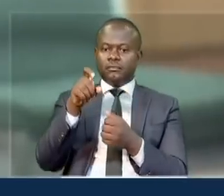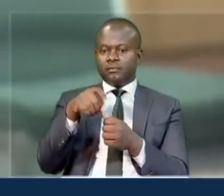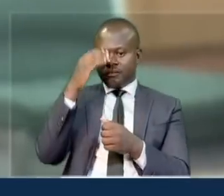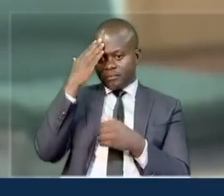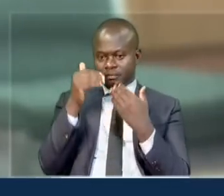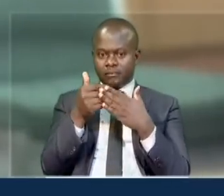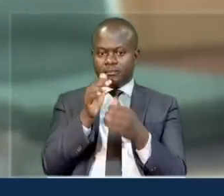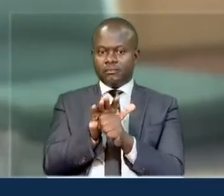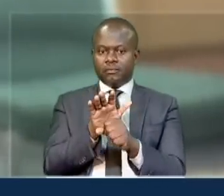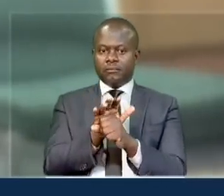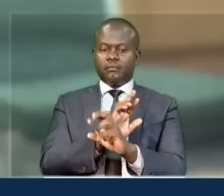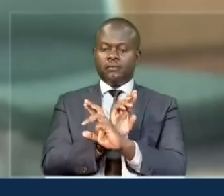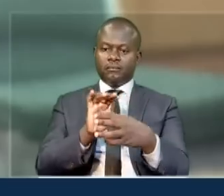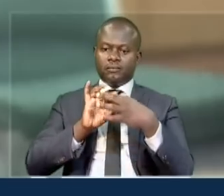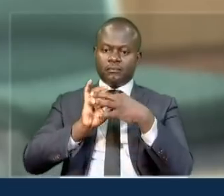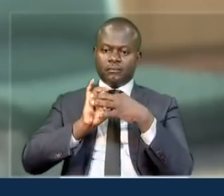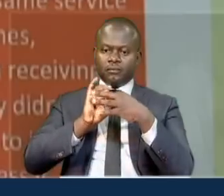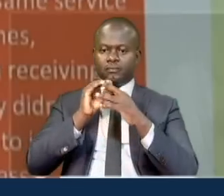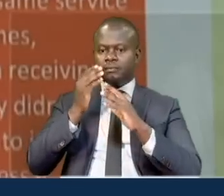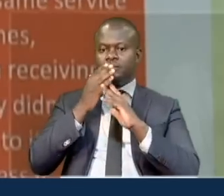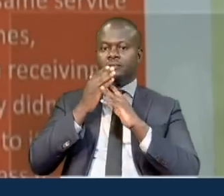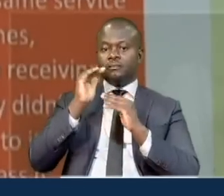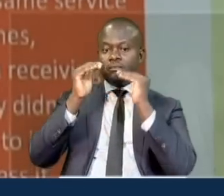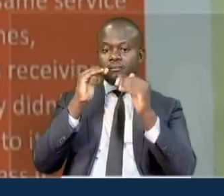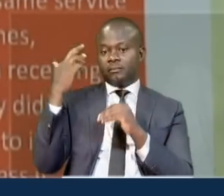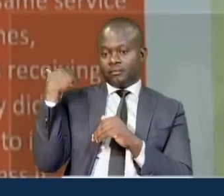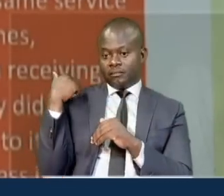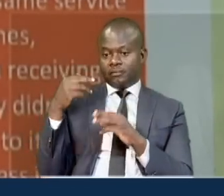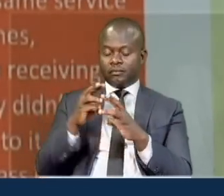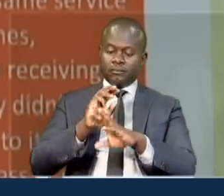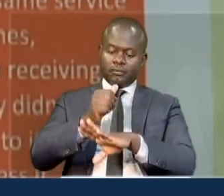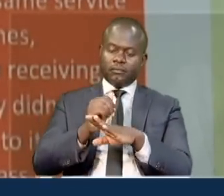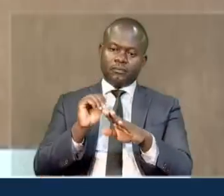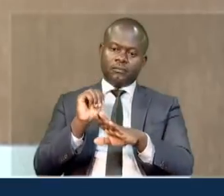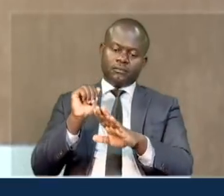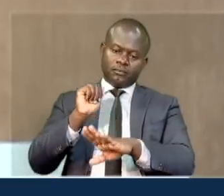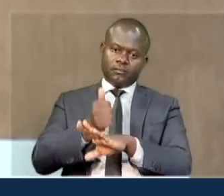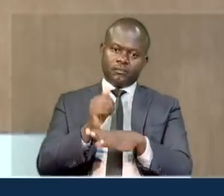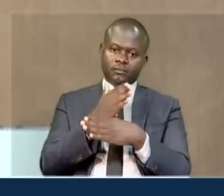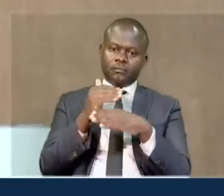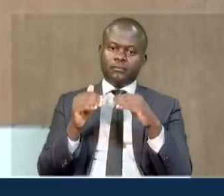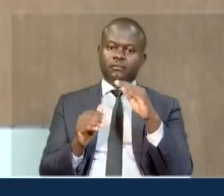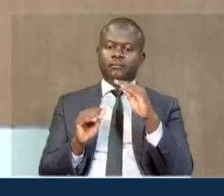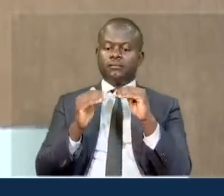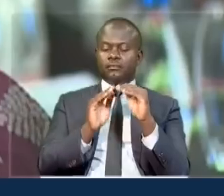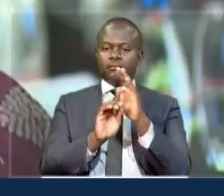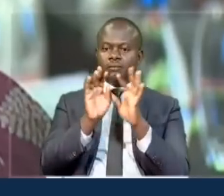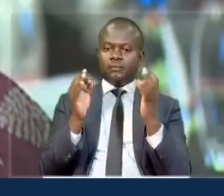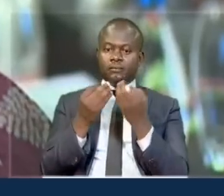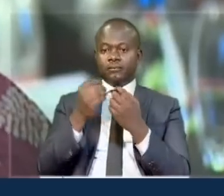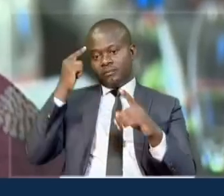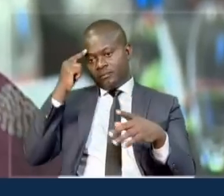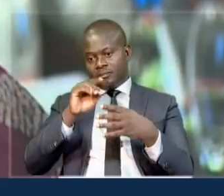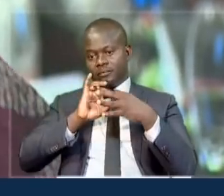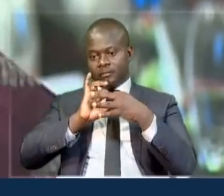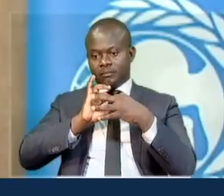bitewe ahanini n'imikoranire itanoze hagati y'inzego birewe ubu buryo bushya bwashyizwe na Minisiteri y'Uburinganire n'Iterambere ry'Umuryango bugamije guhuza imikoranire